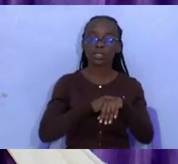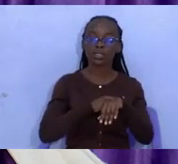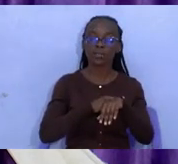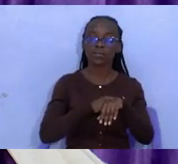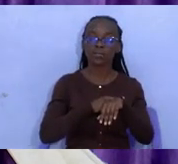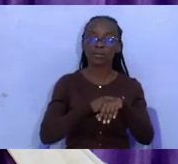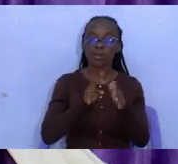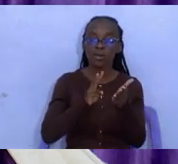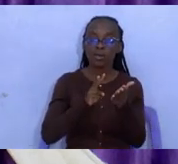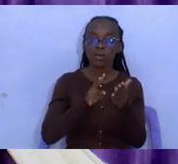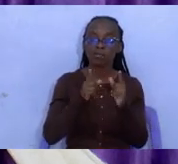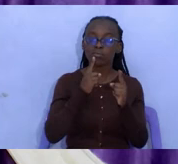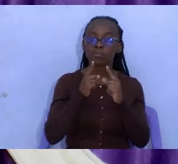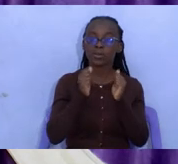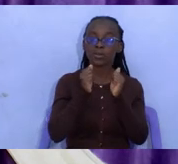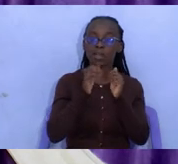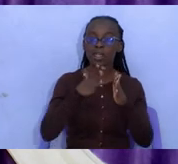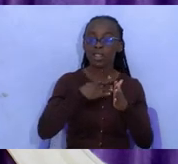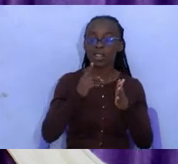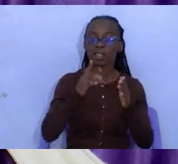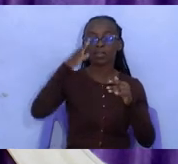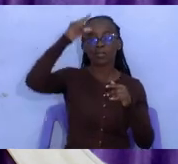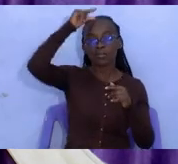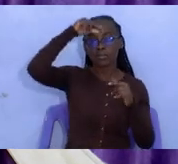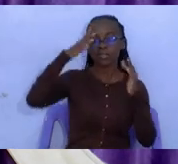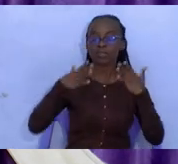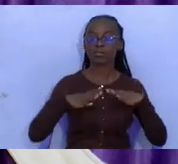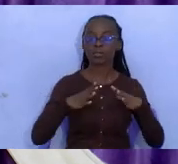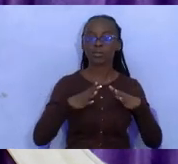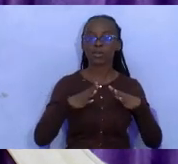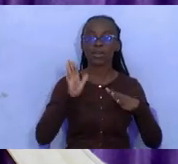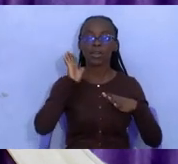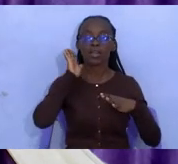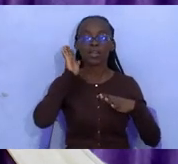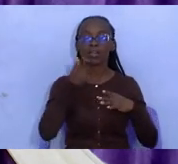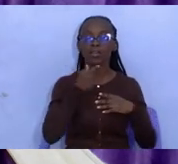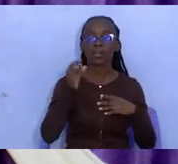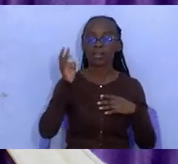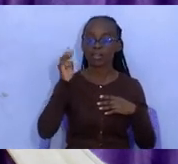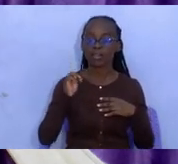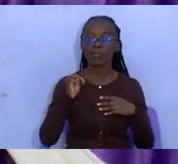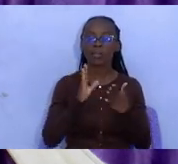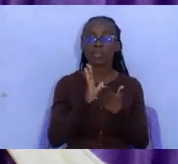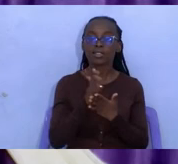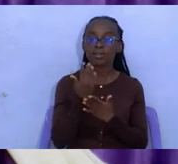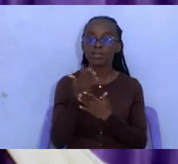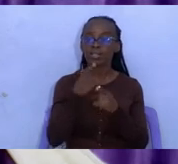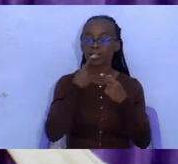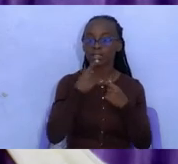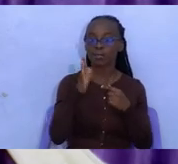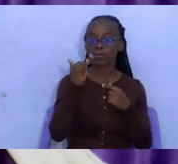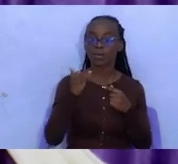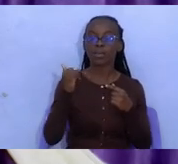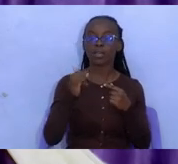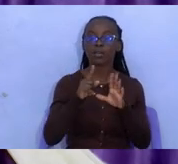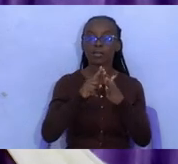unaongea kama wale wenye hekima wanasema, hebu tumsikize huyu. Kuna kitu anasema, jamazeni kwanza, kuna kitu anasema, hebu tusikize. Kwa sababu ameanza